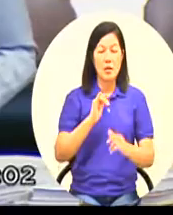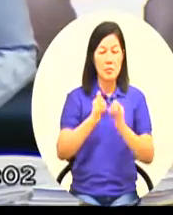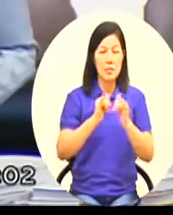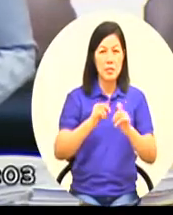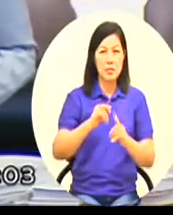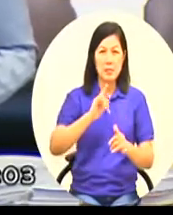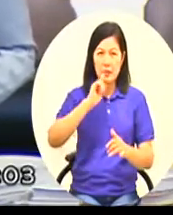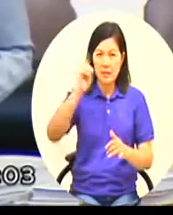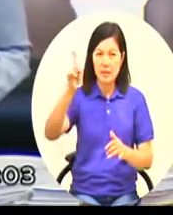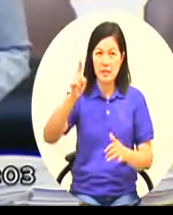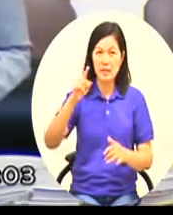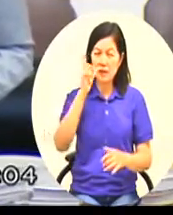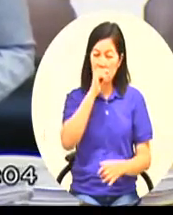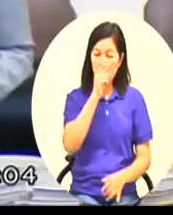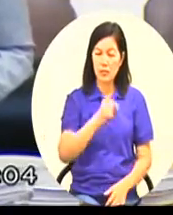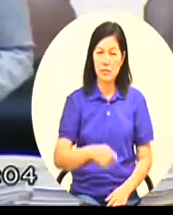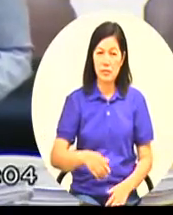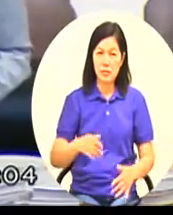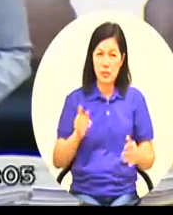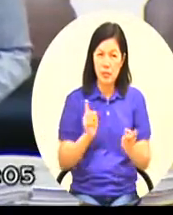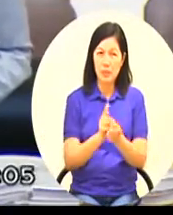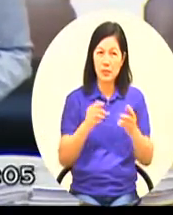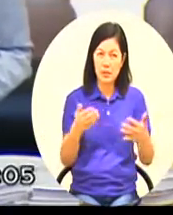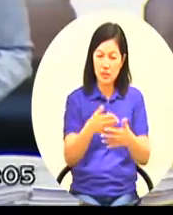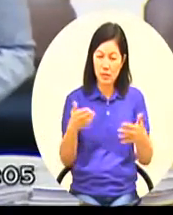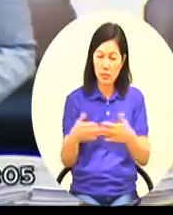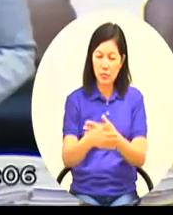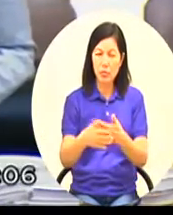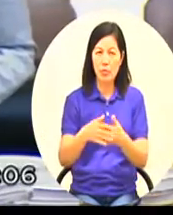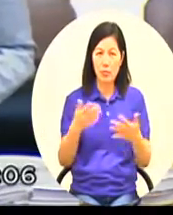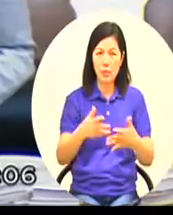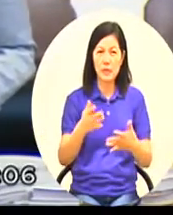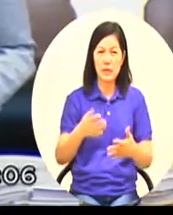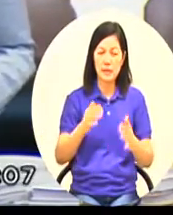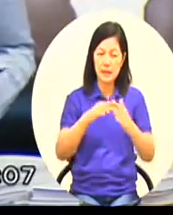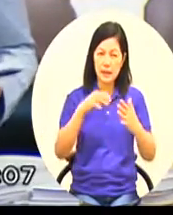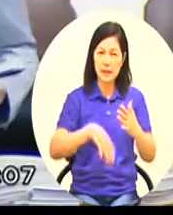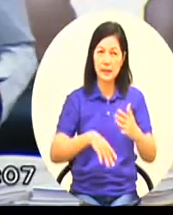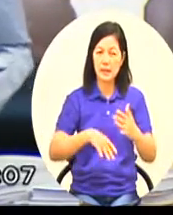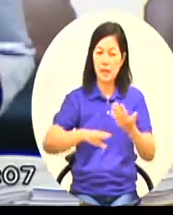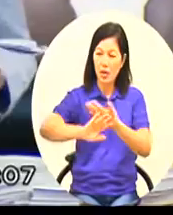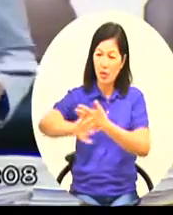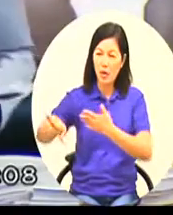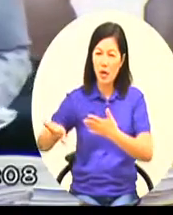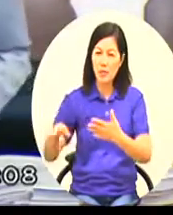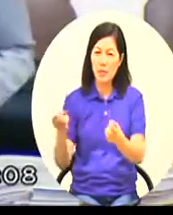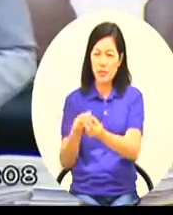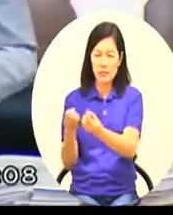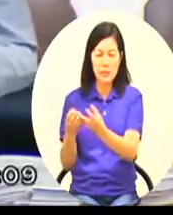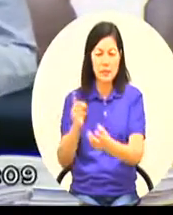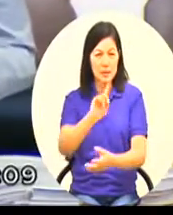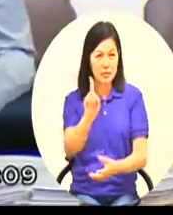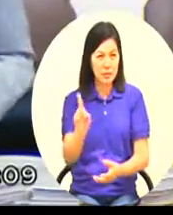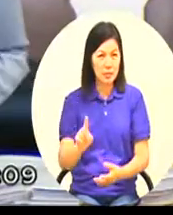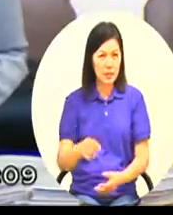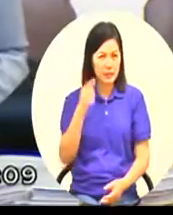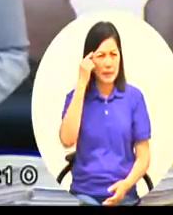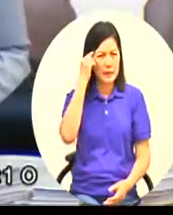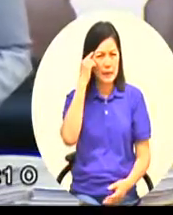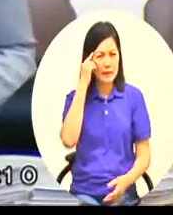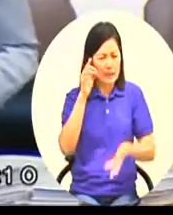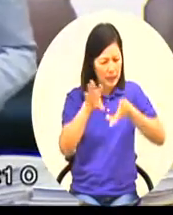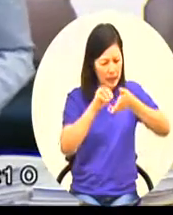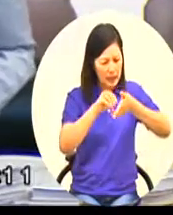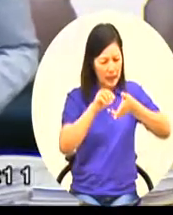他们遇到了交通的问题，遇到了家里面有什么，可能外面有什么出了什么状况，他们想要来调监视